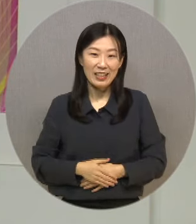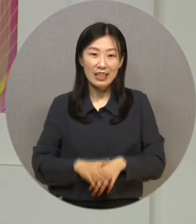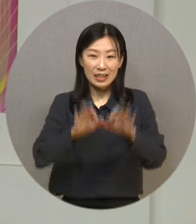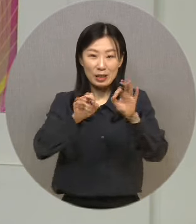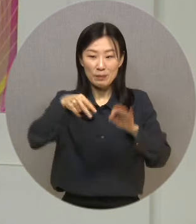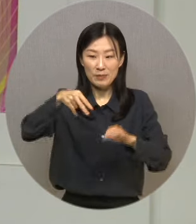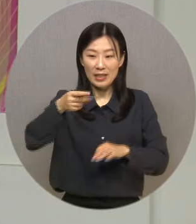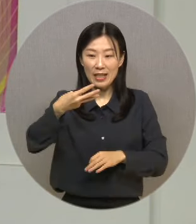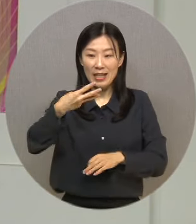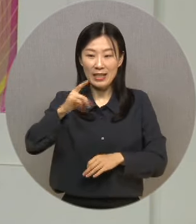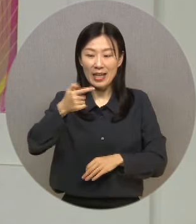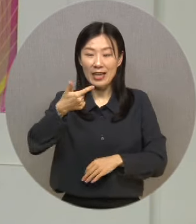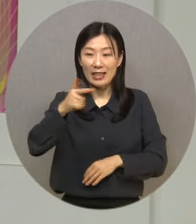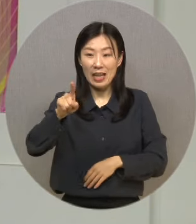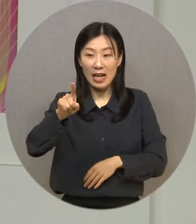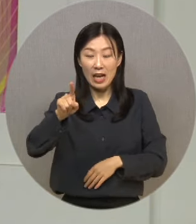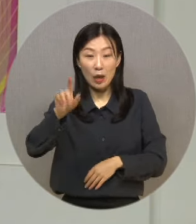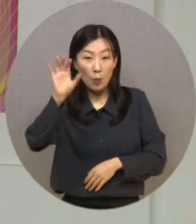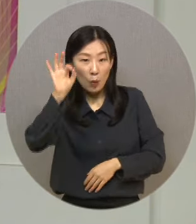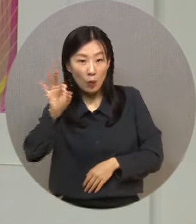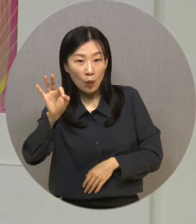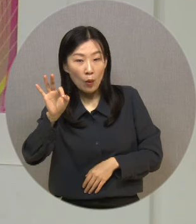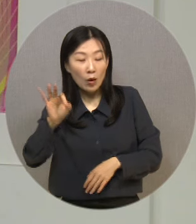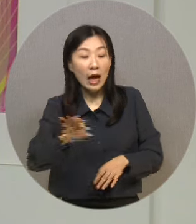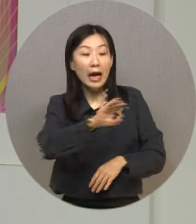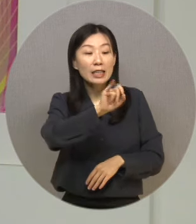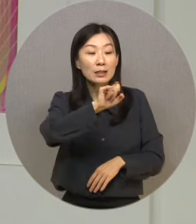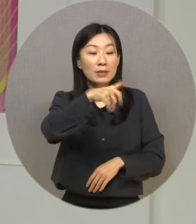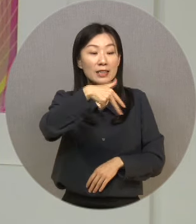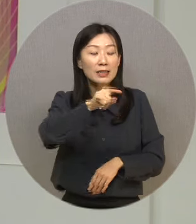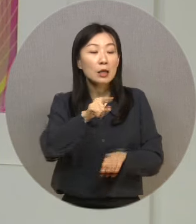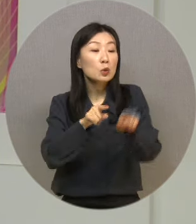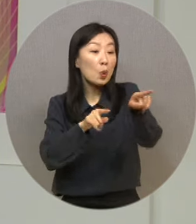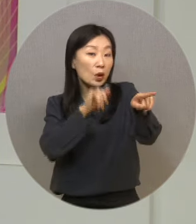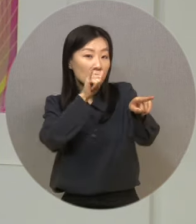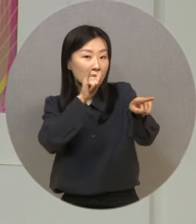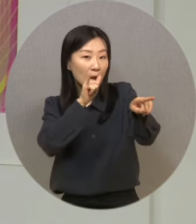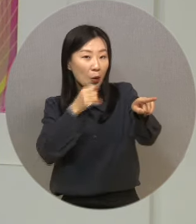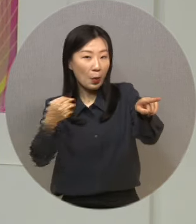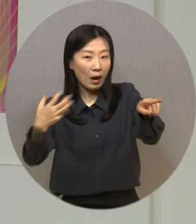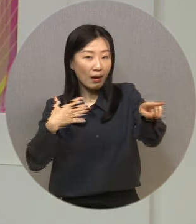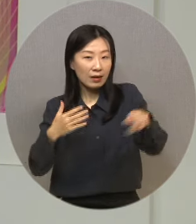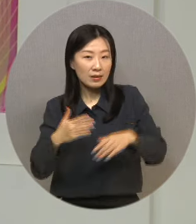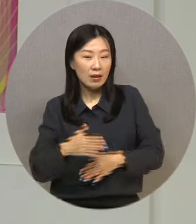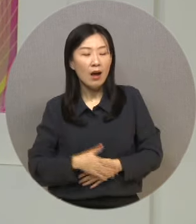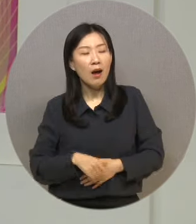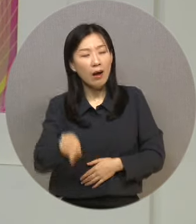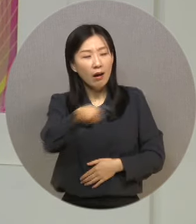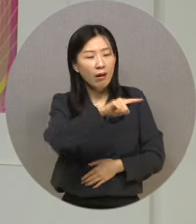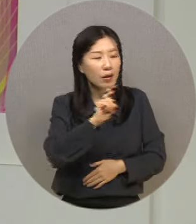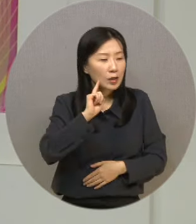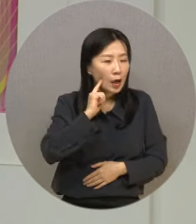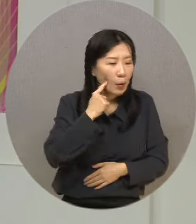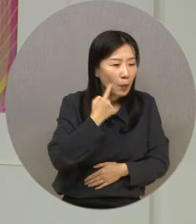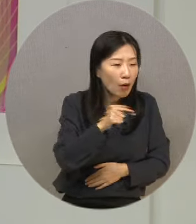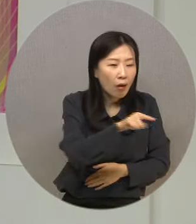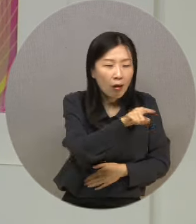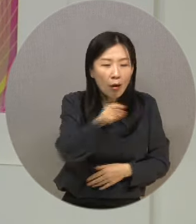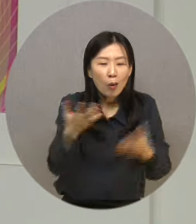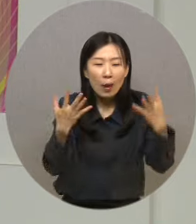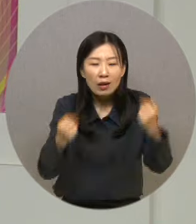보고 이미자는 저쪽에 있다 그러는데 내가 이쁜 네. 사람들이 너무 많아갖고 내 자신이 너무 창피해가지고 그냥